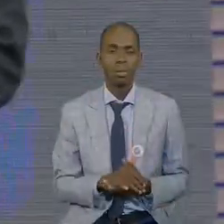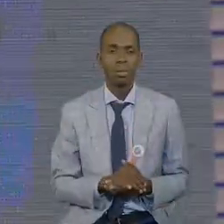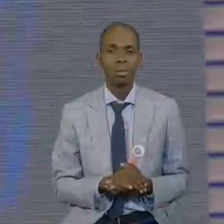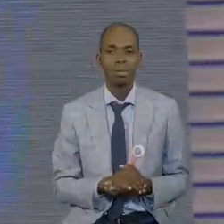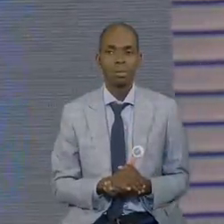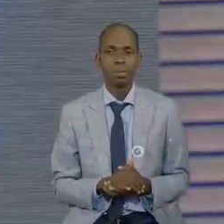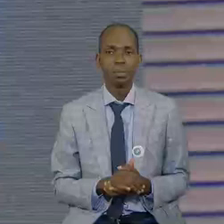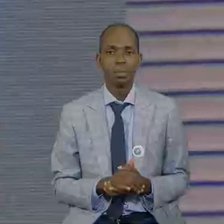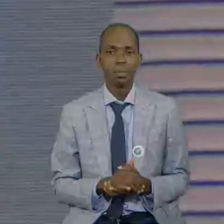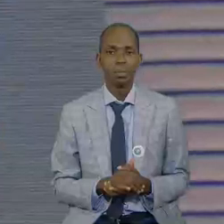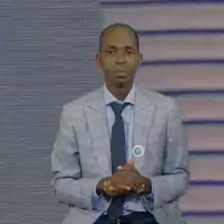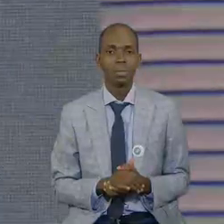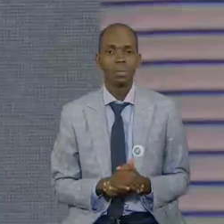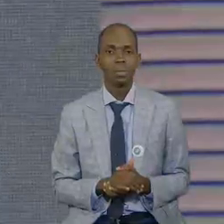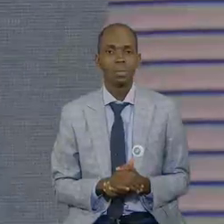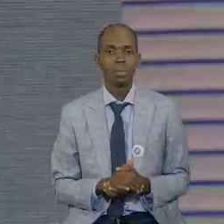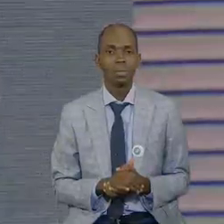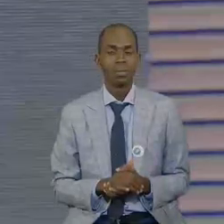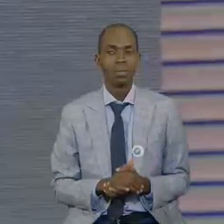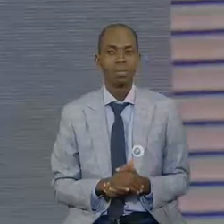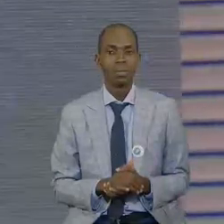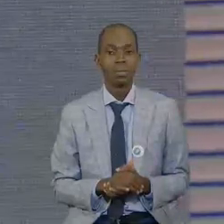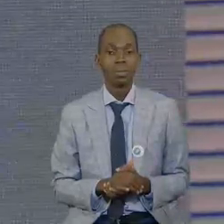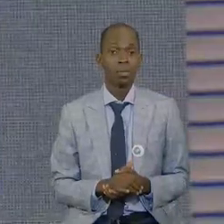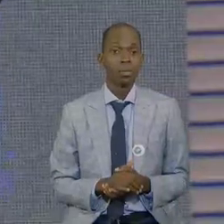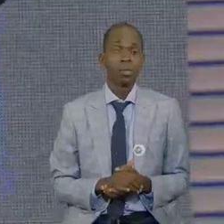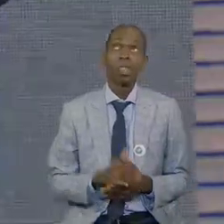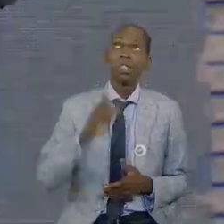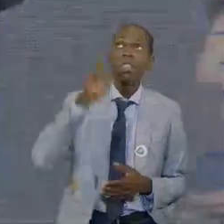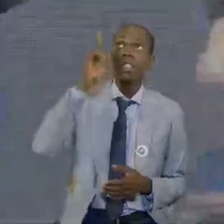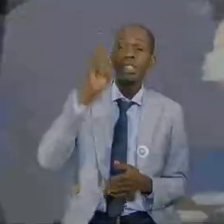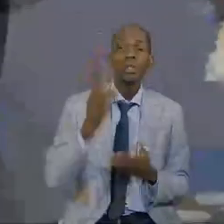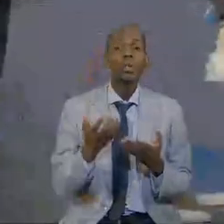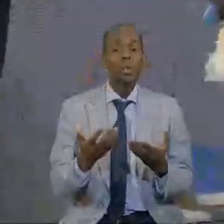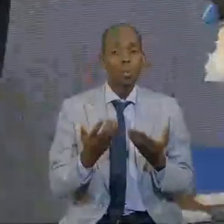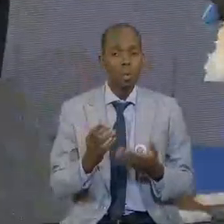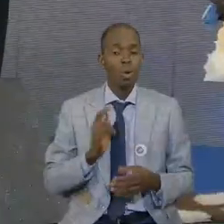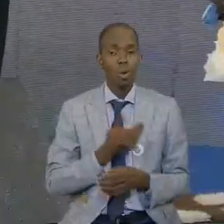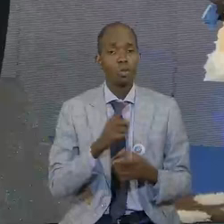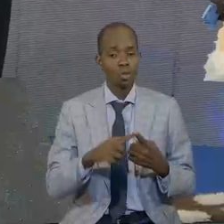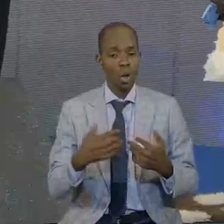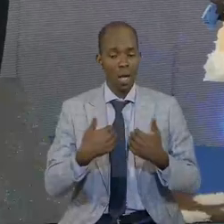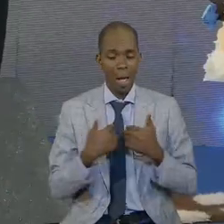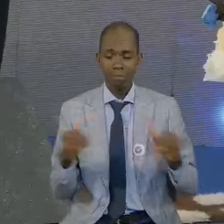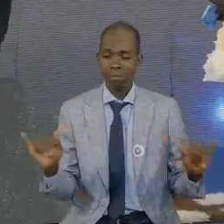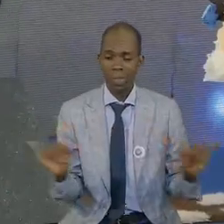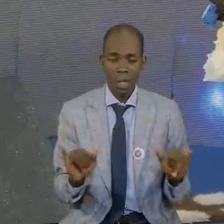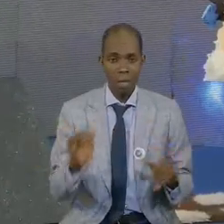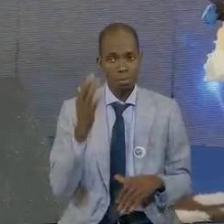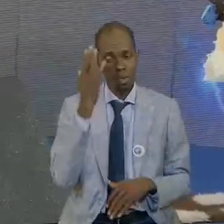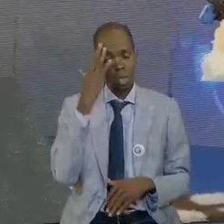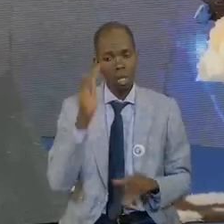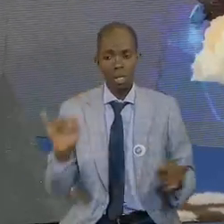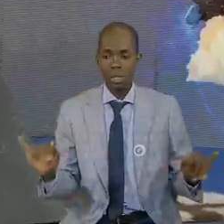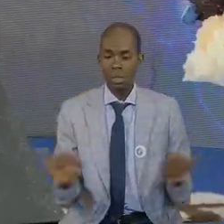part. Satan a le contrôle de tout, c'est lui qui domine tout. He wants us to have the same knowledge, the same principle,